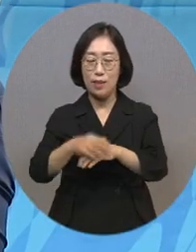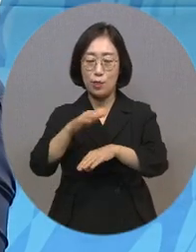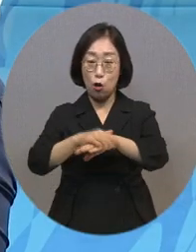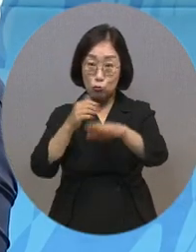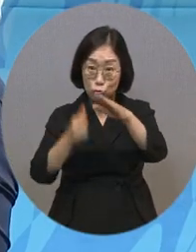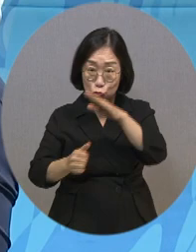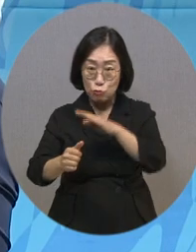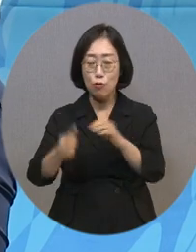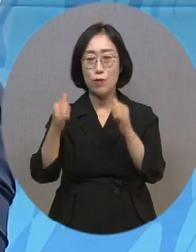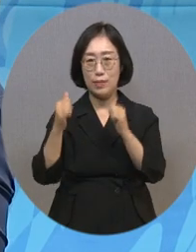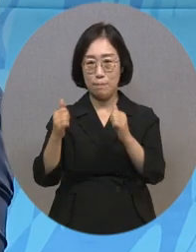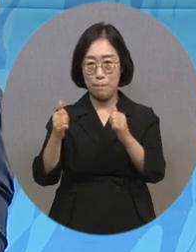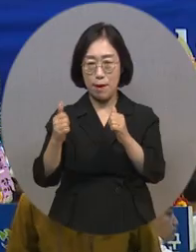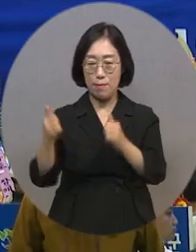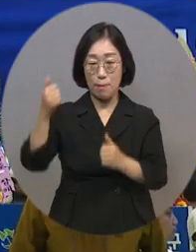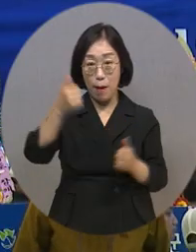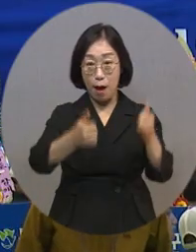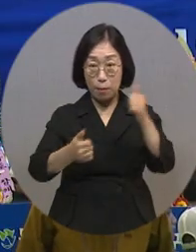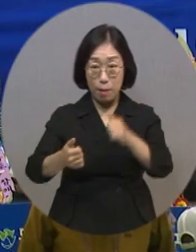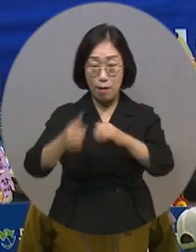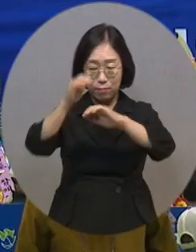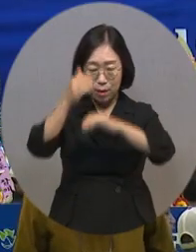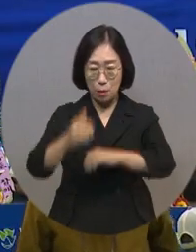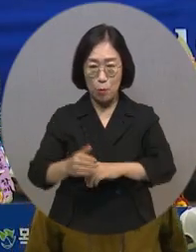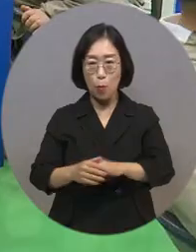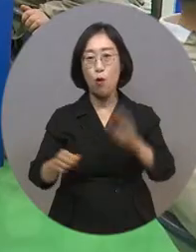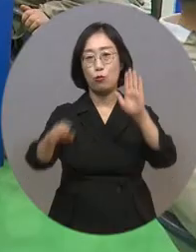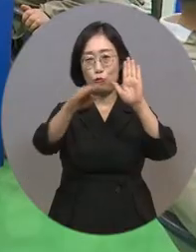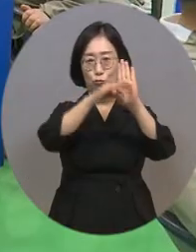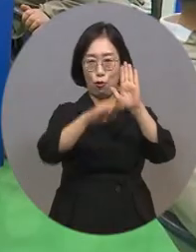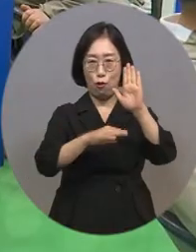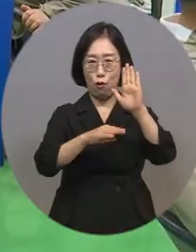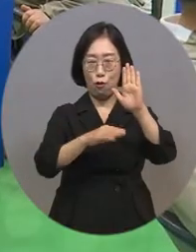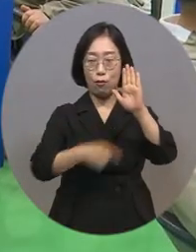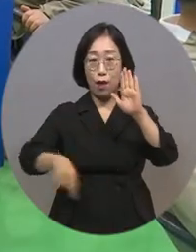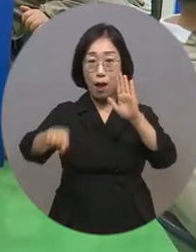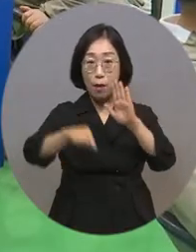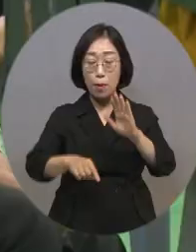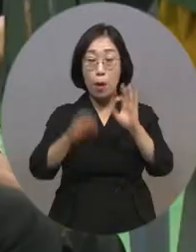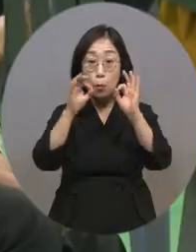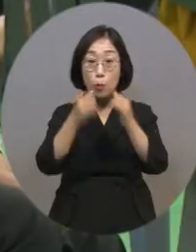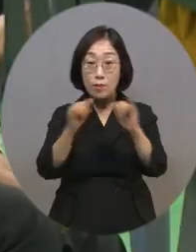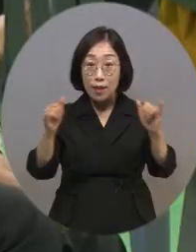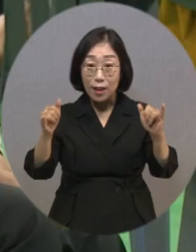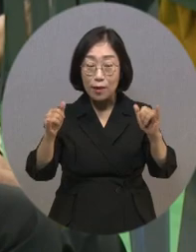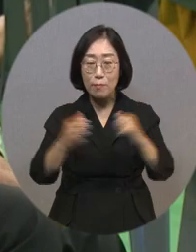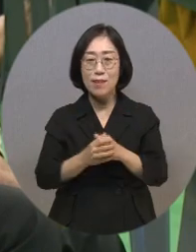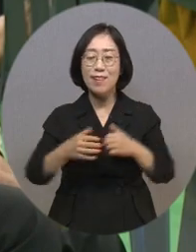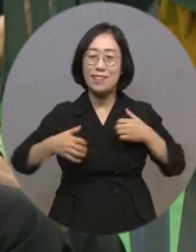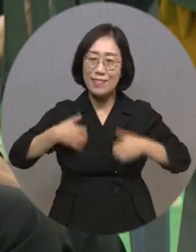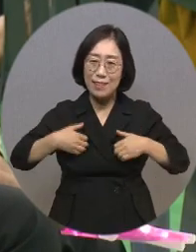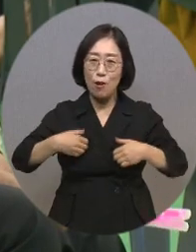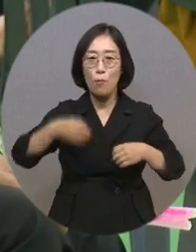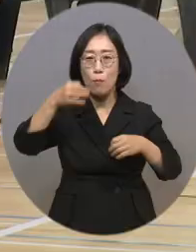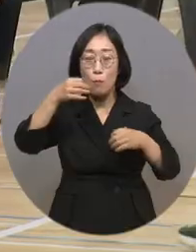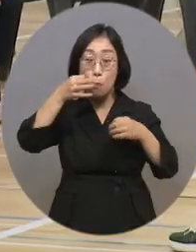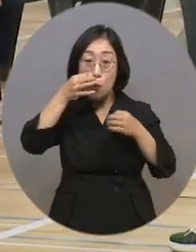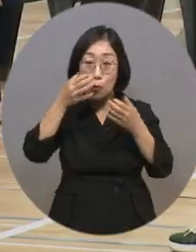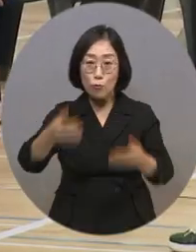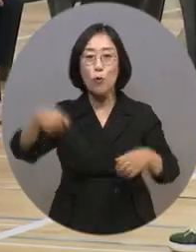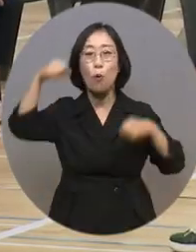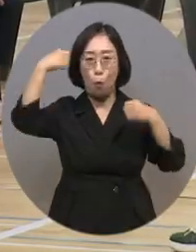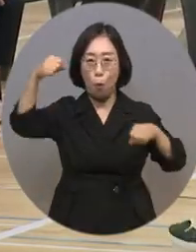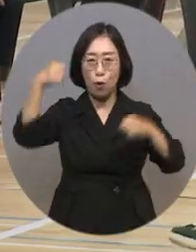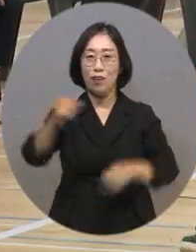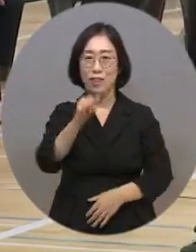대표 선서 순으로 진행됐고 식전 축하 공연으로 선수들과 관람객에게 즐거움을 선사하기도 했습니다.